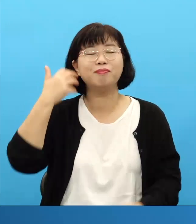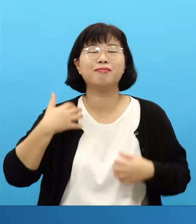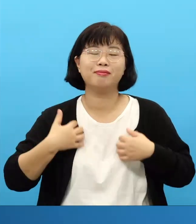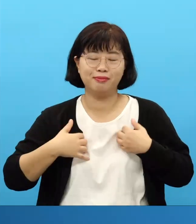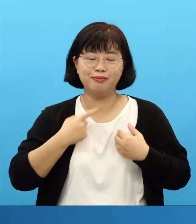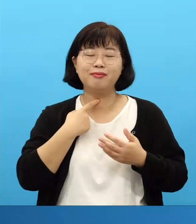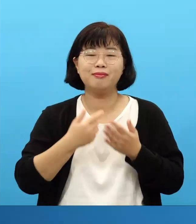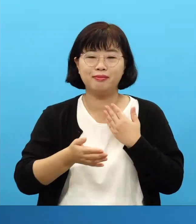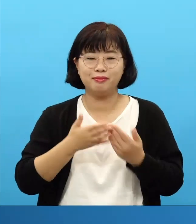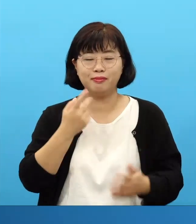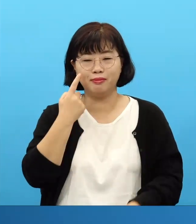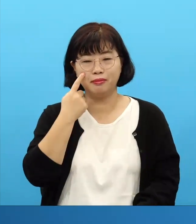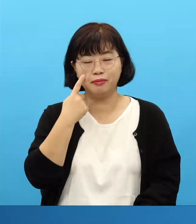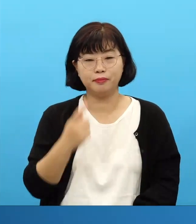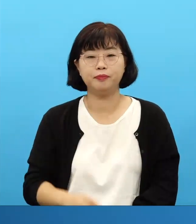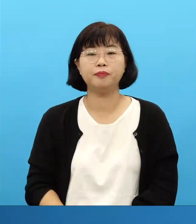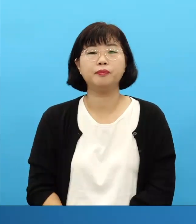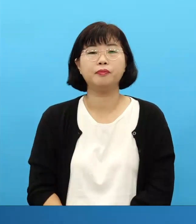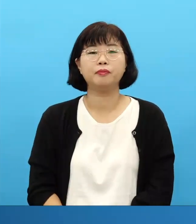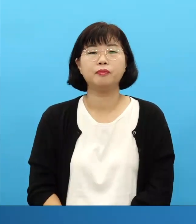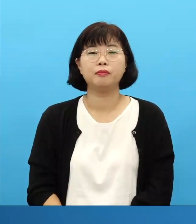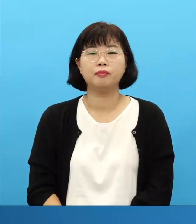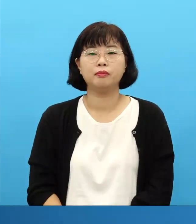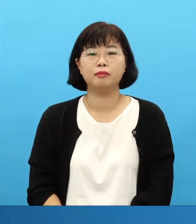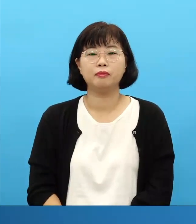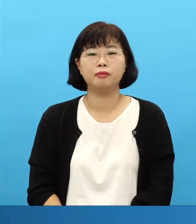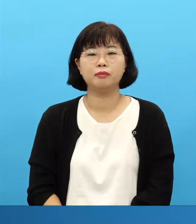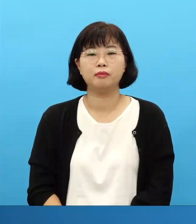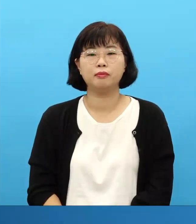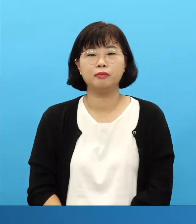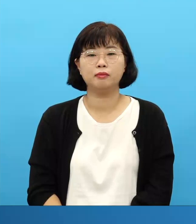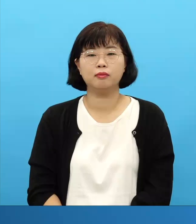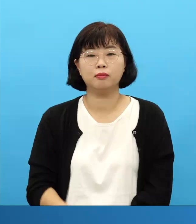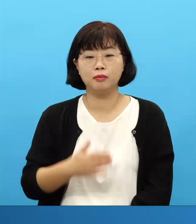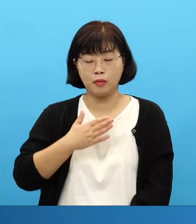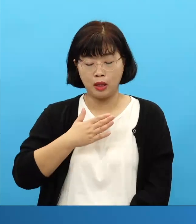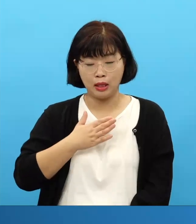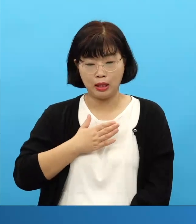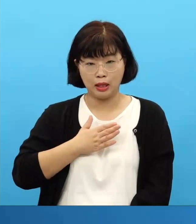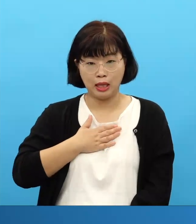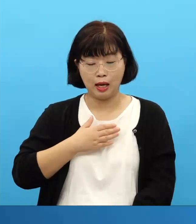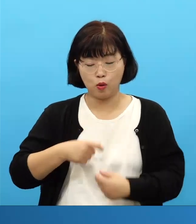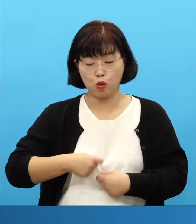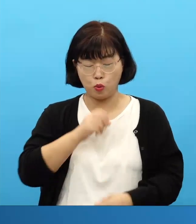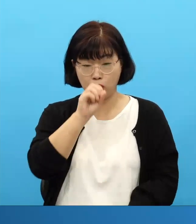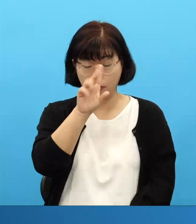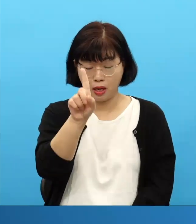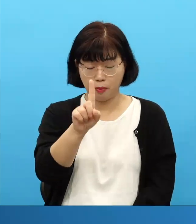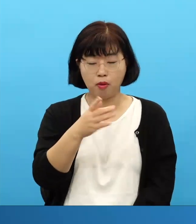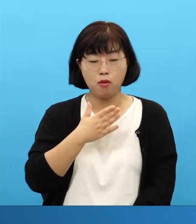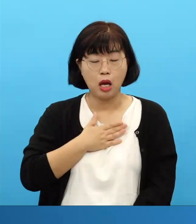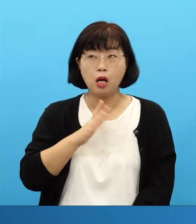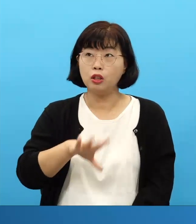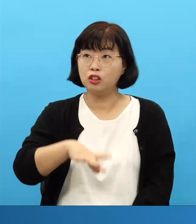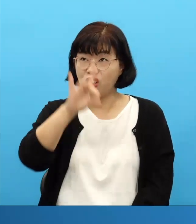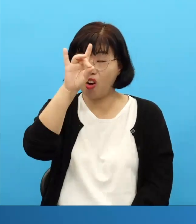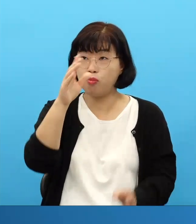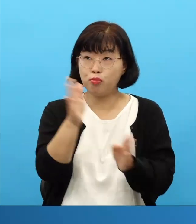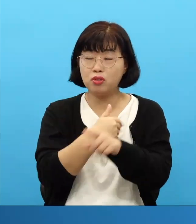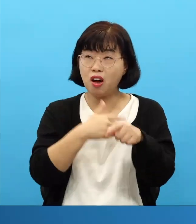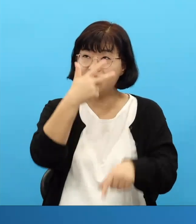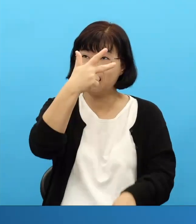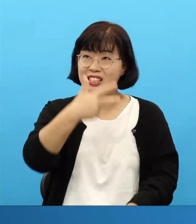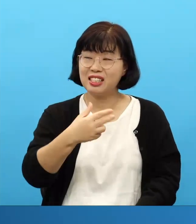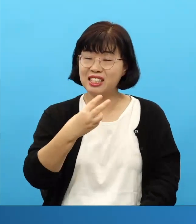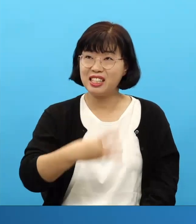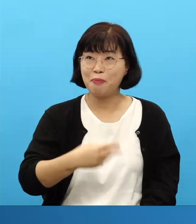저는 그 처음부터 알았으면 될 텐데 모른단 말이지. 누가 안 가르쳐주니까. And I wish I knew this from the onset, but I